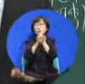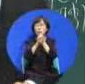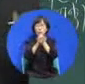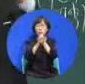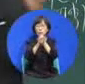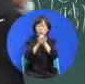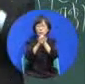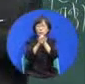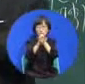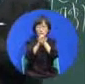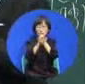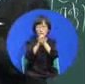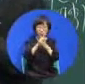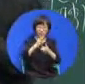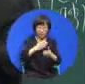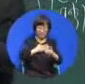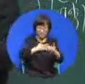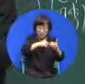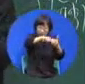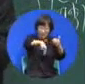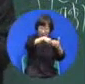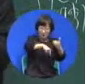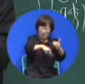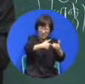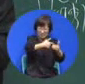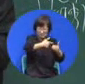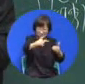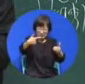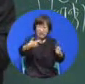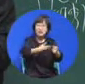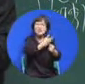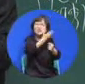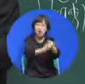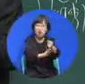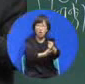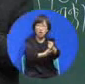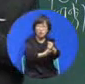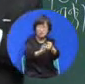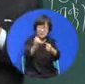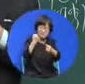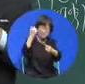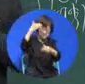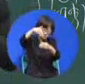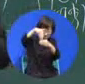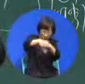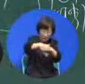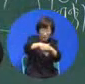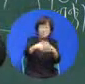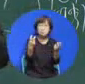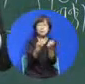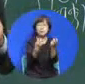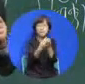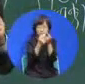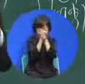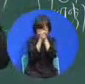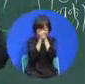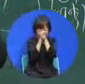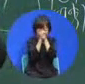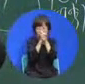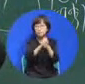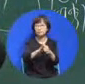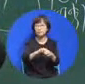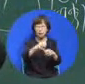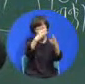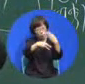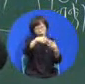능력을 심는 게 기도다. Placing inside of you this amazing power is what prayer